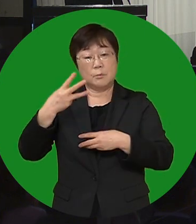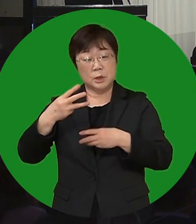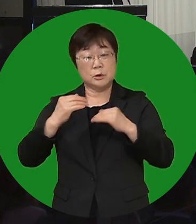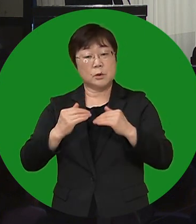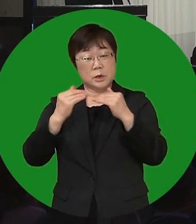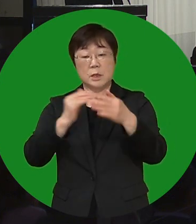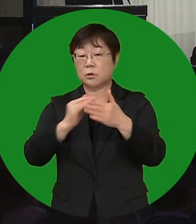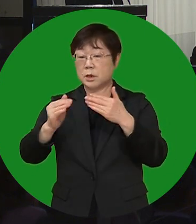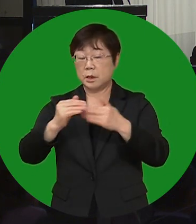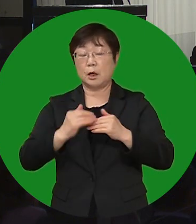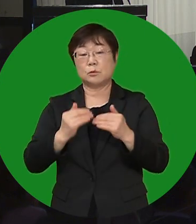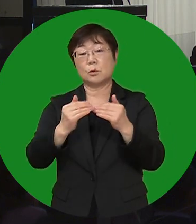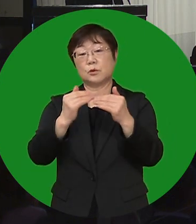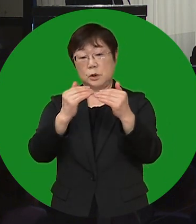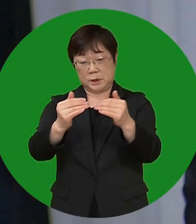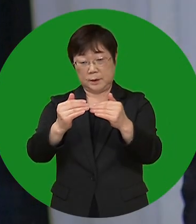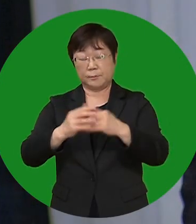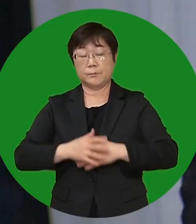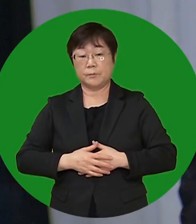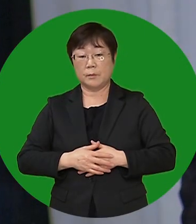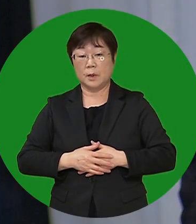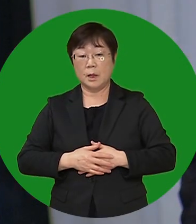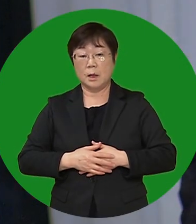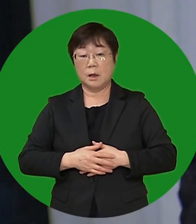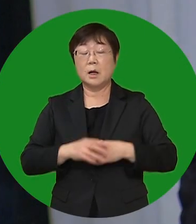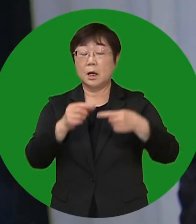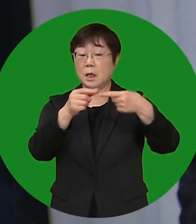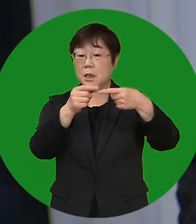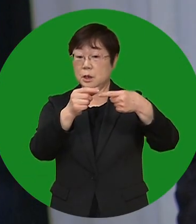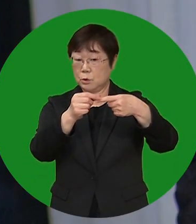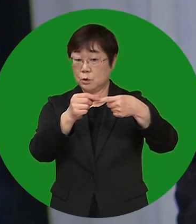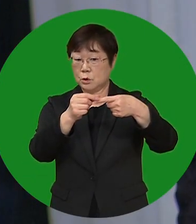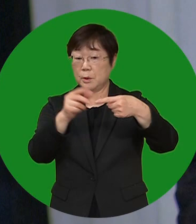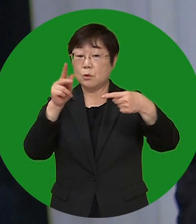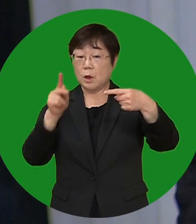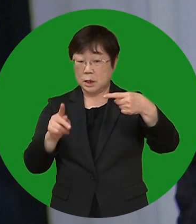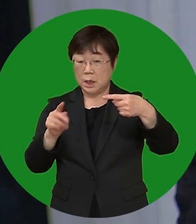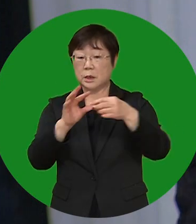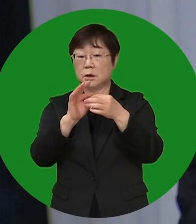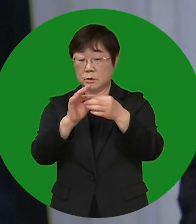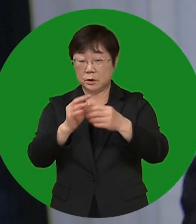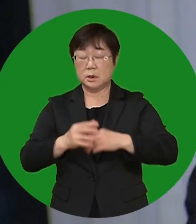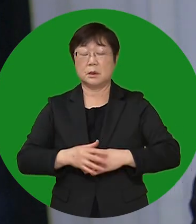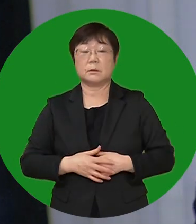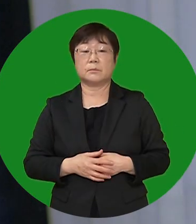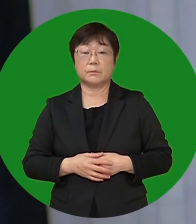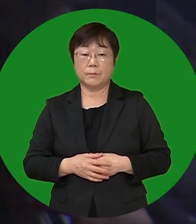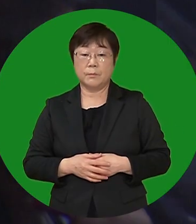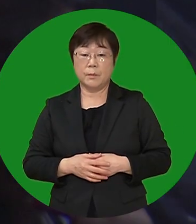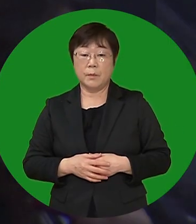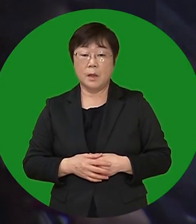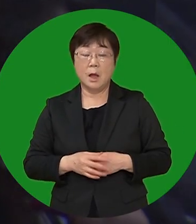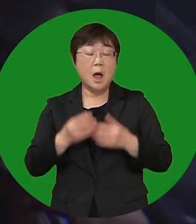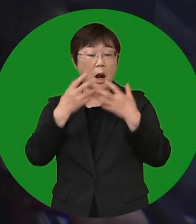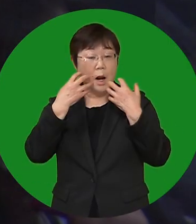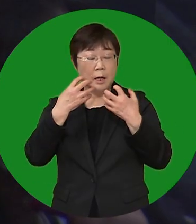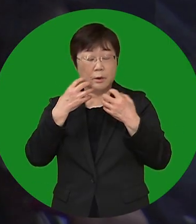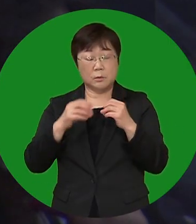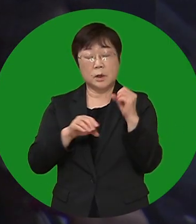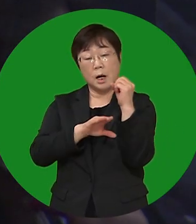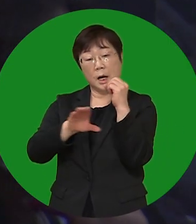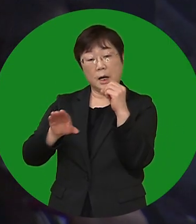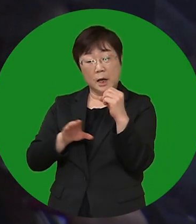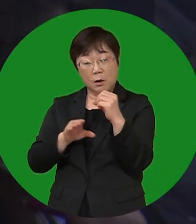の成長戦略の推進ですまず撮影アビリティ重要課題に取り組みにつきましてですかライオンエコチャレンジ